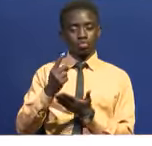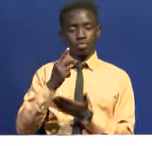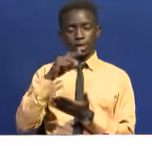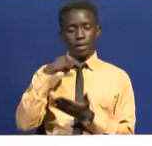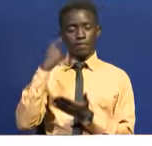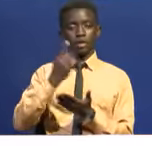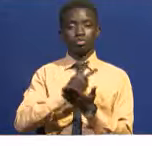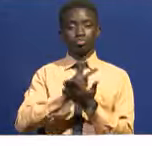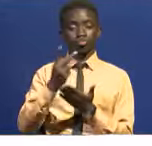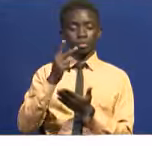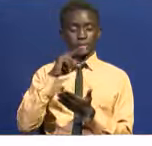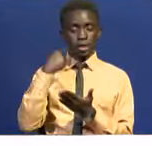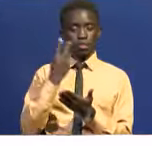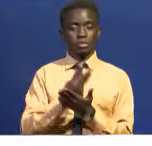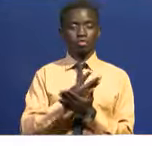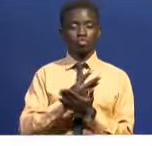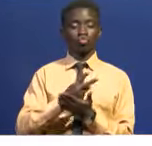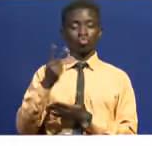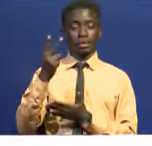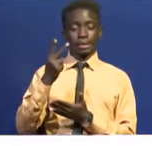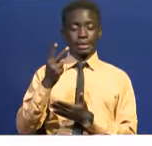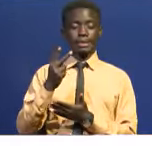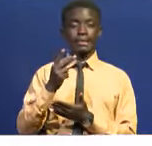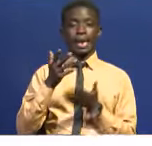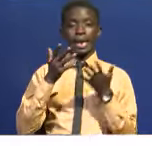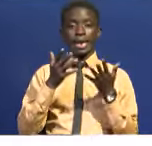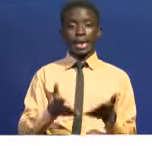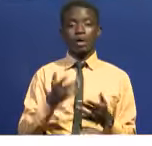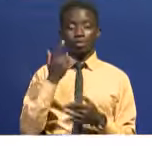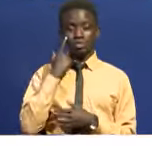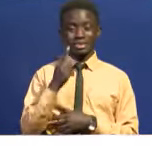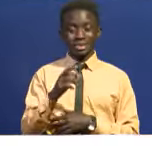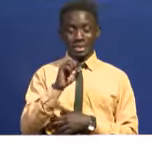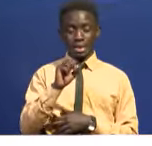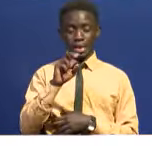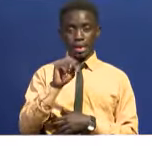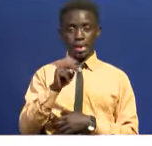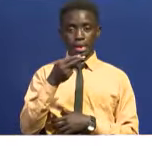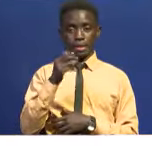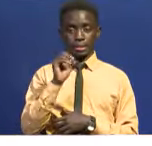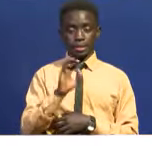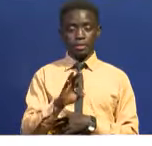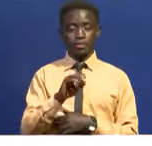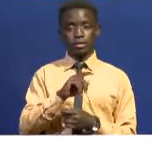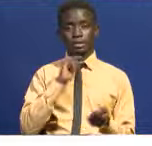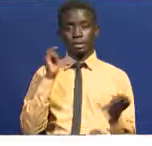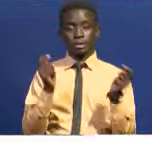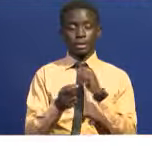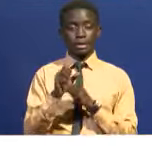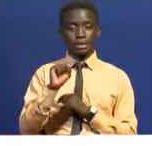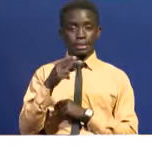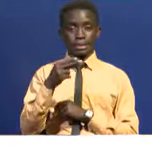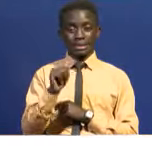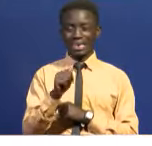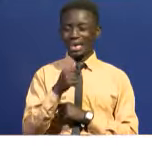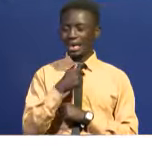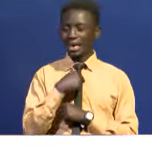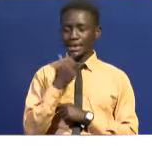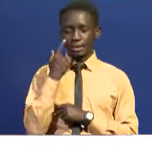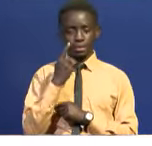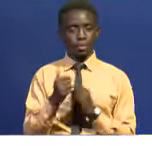sasa wakati wa hii transition from NHIF to SHA tumepata shida. Jana nilikuwa ni